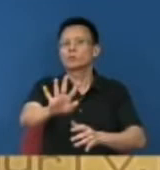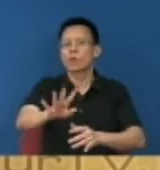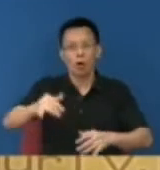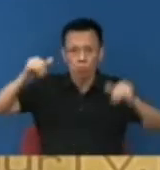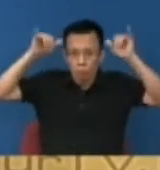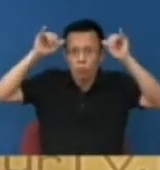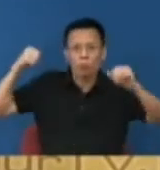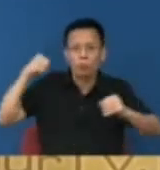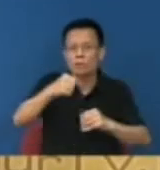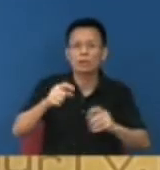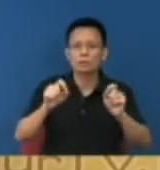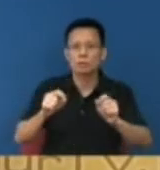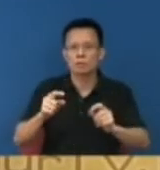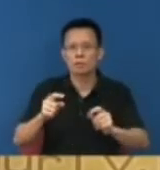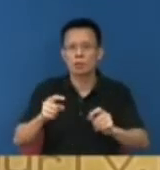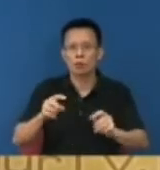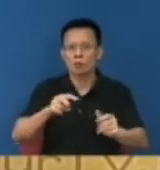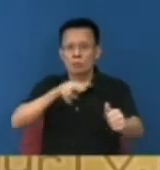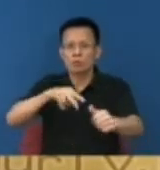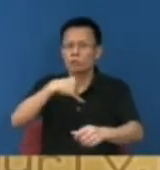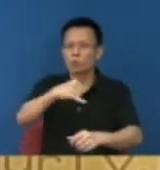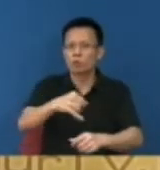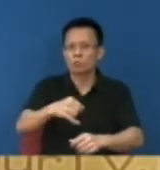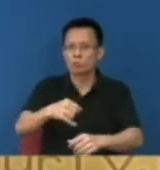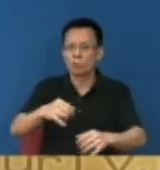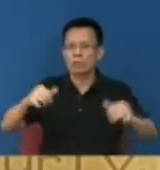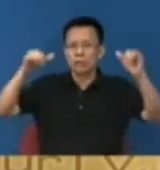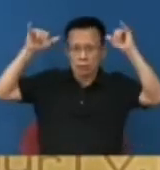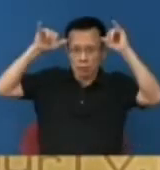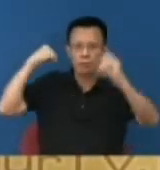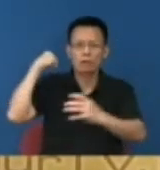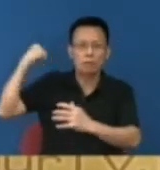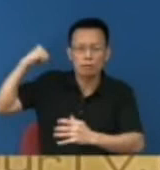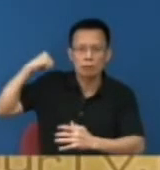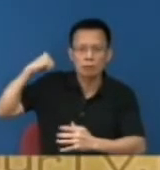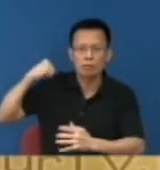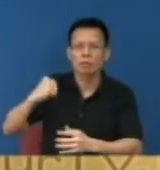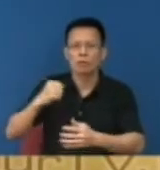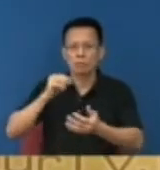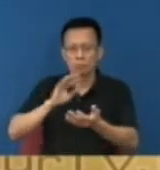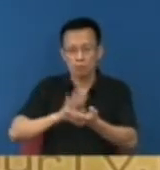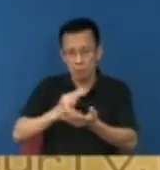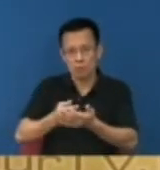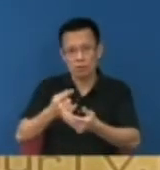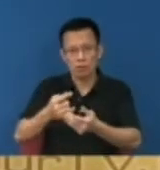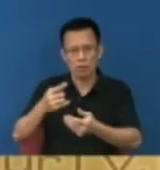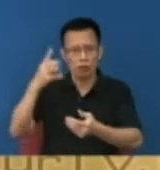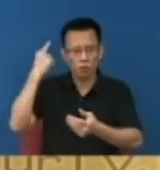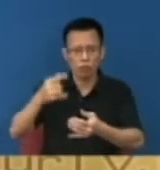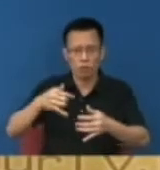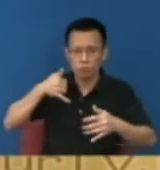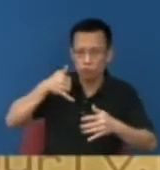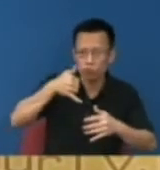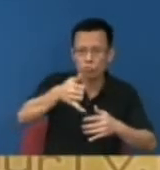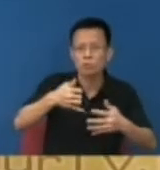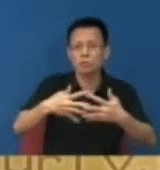思就係不受節制激烈嘅力量。咁當日嘅人係咪不受節制有激呢、這個